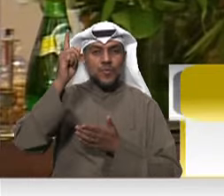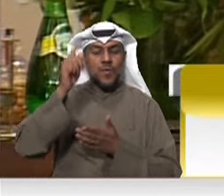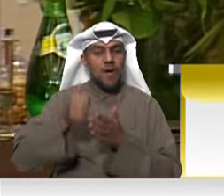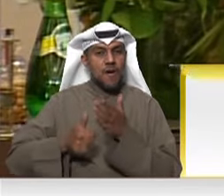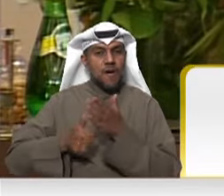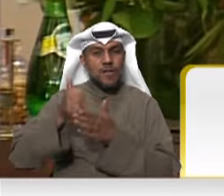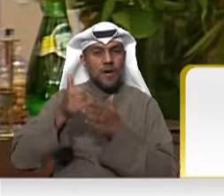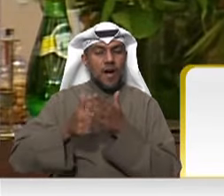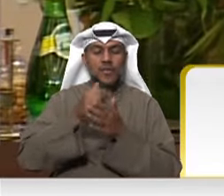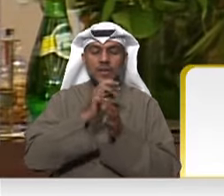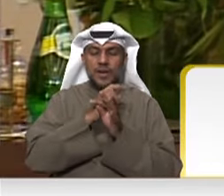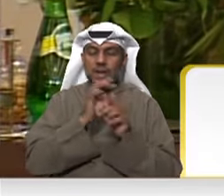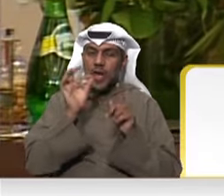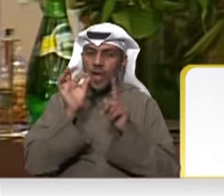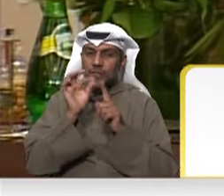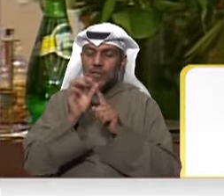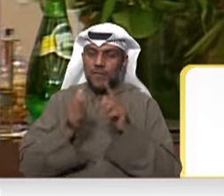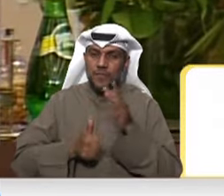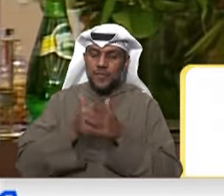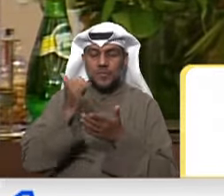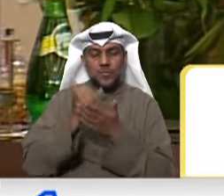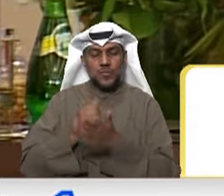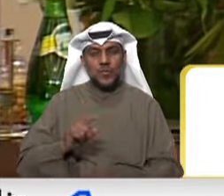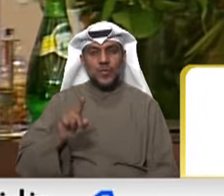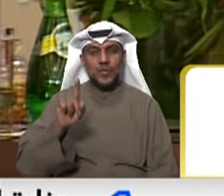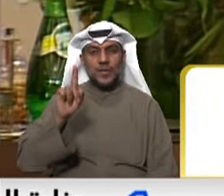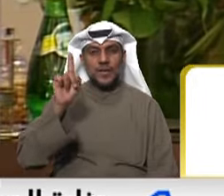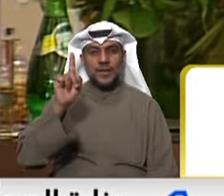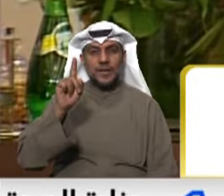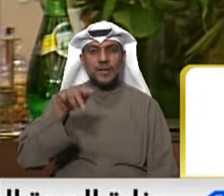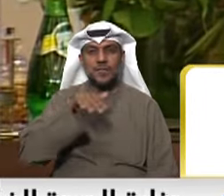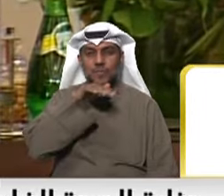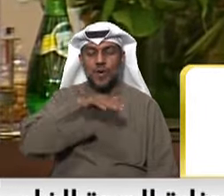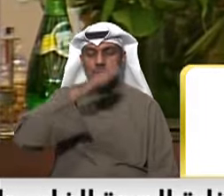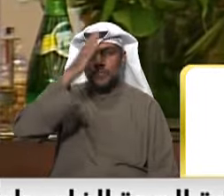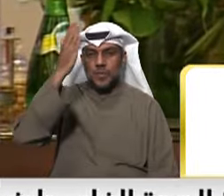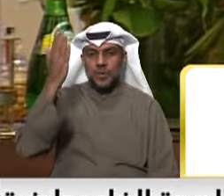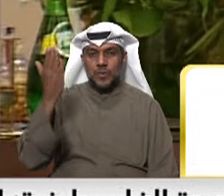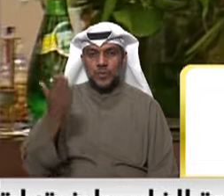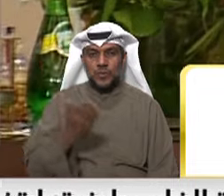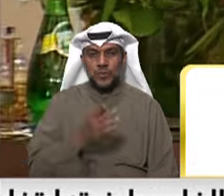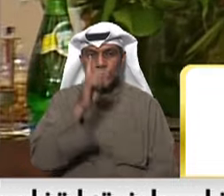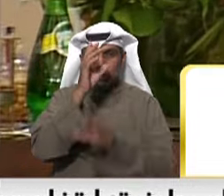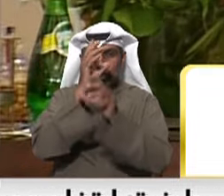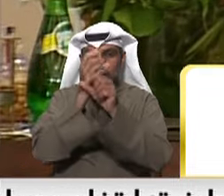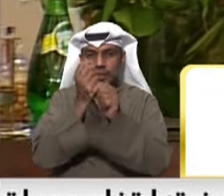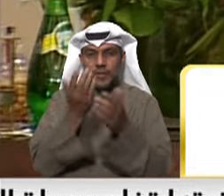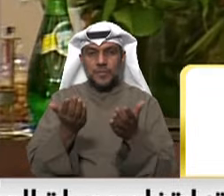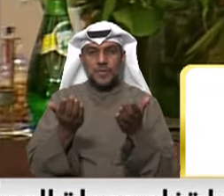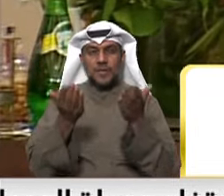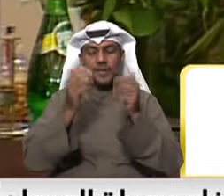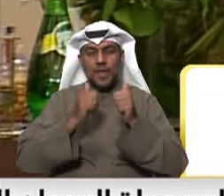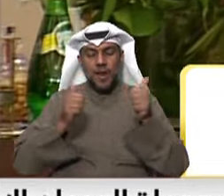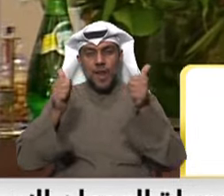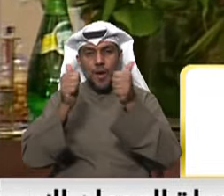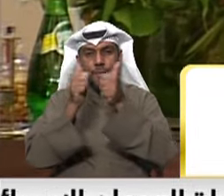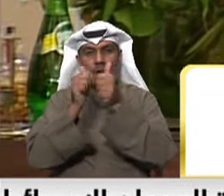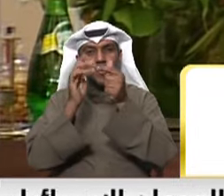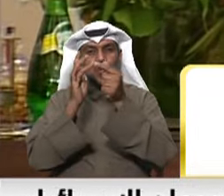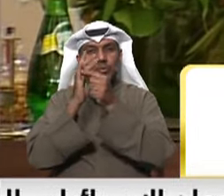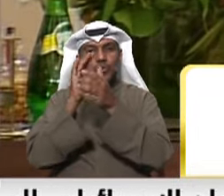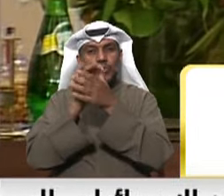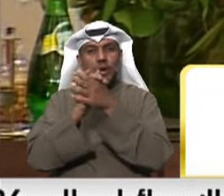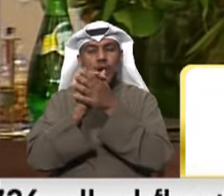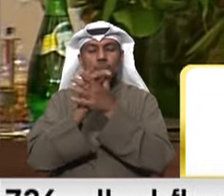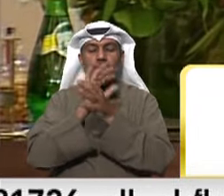تتحقق المقاصد والغايات، والصلاة والسلام على سيدنا محمد وعلى آله